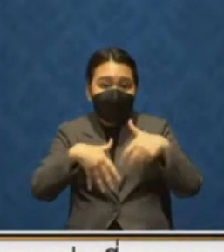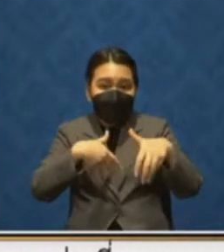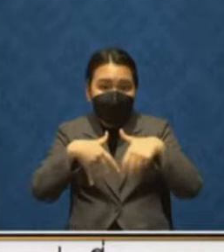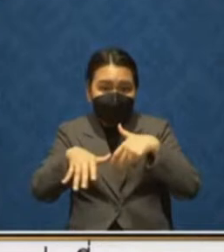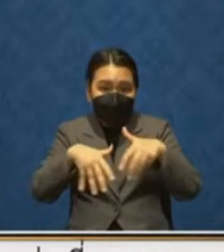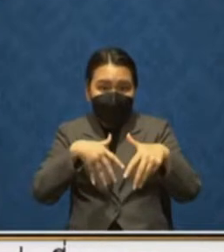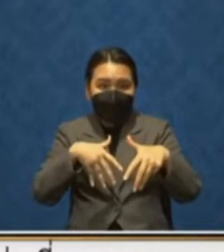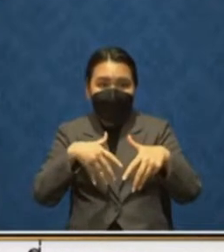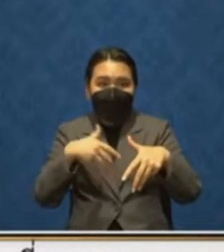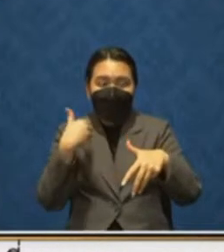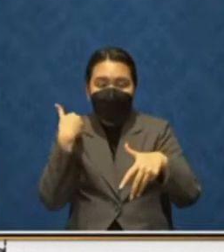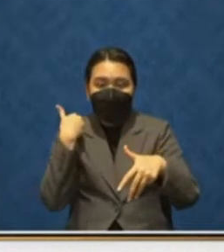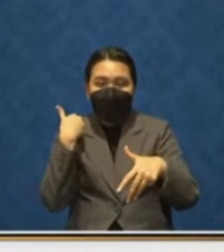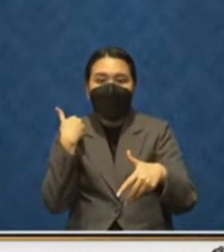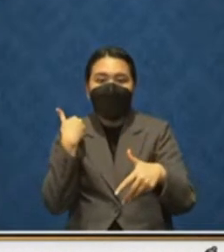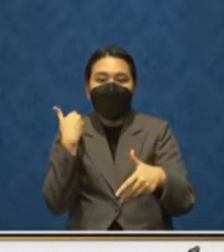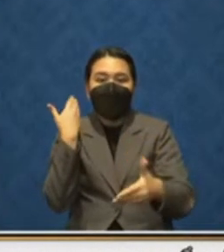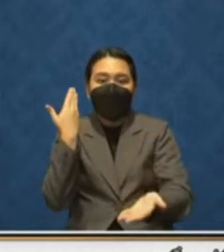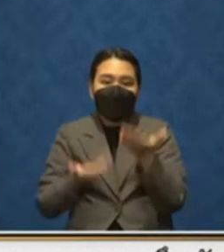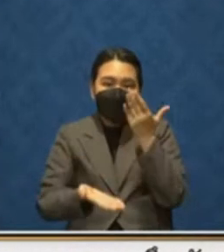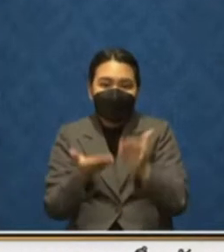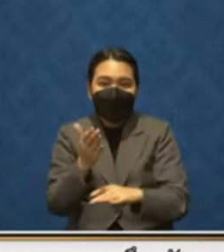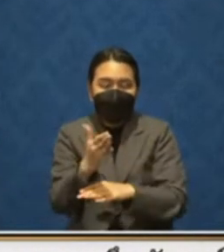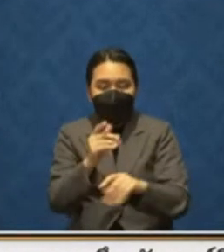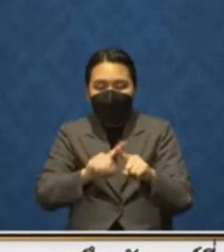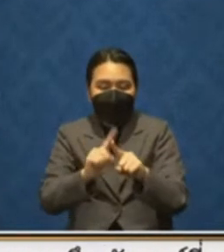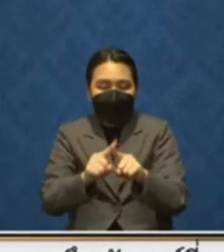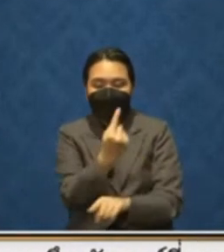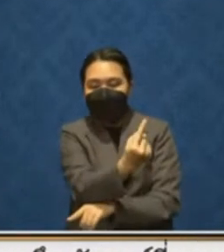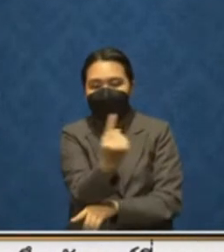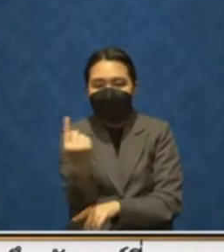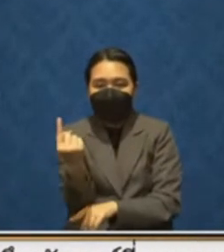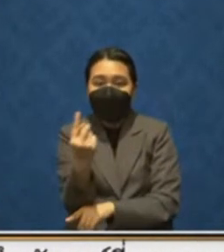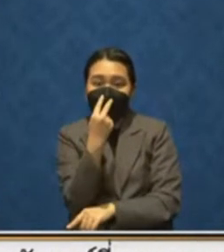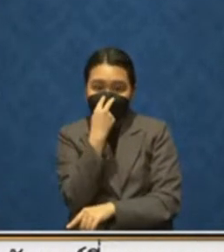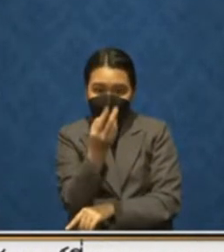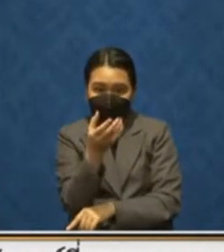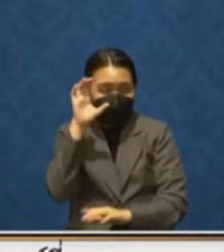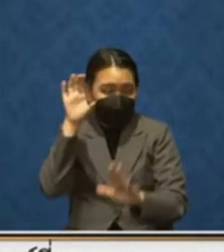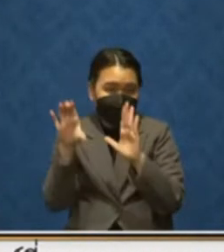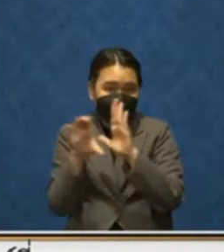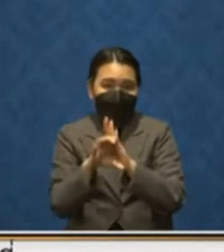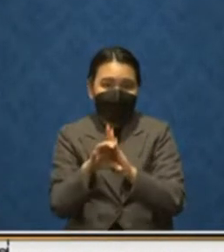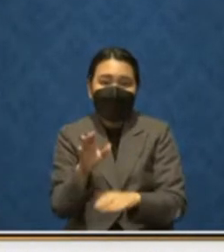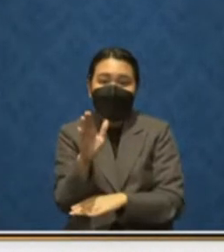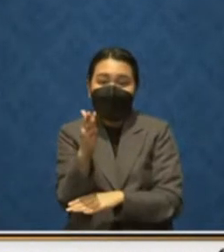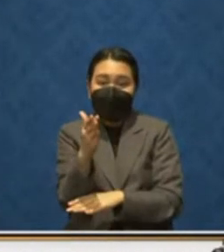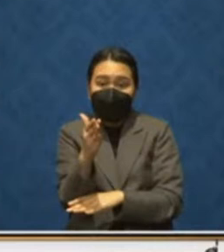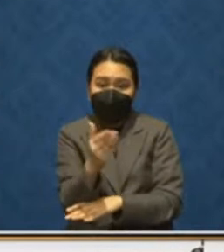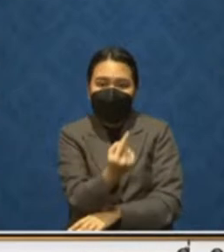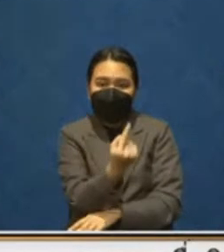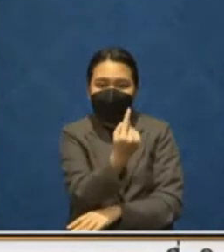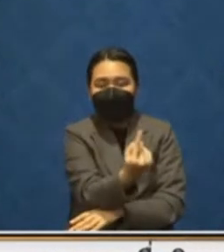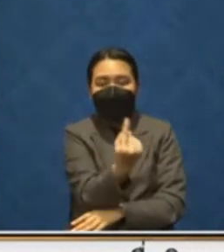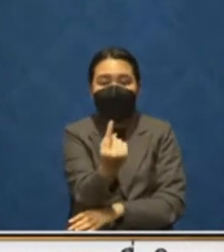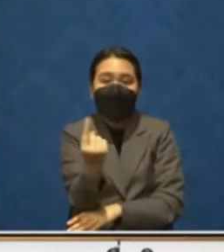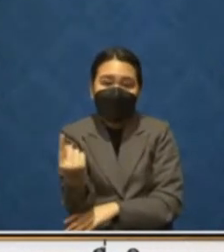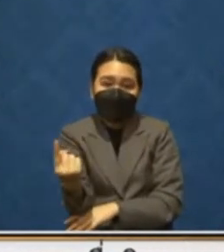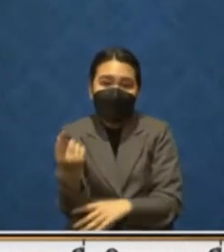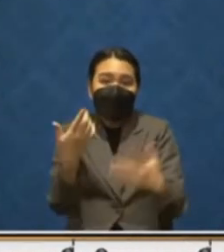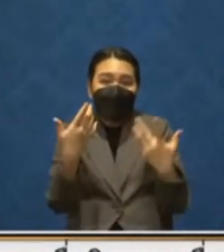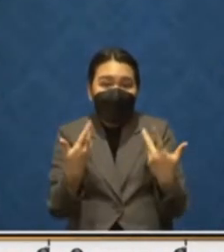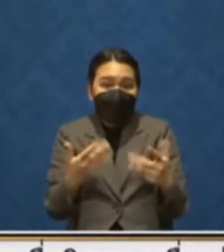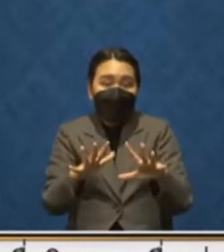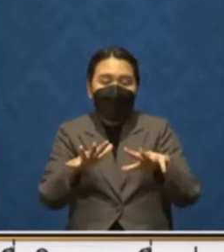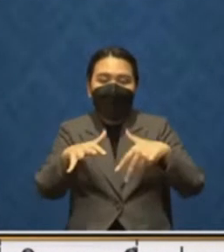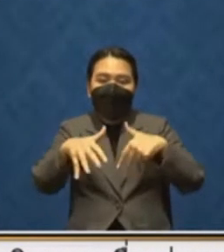จ่ายป่าคนละ 1ตัวถ้ารวมดูในภาพนะครับไปแจกแค่ปลาก็เลย 1ตัวนะครับปรากฏที่ดวง